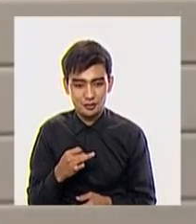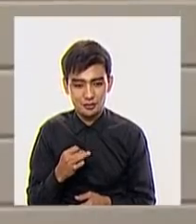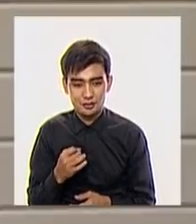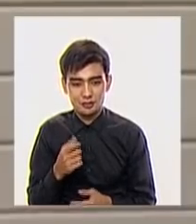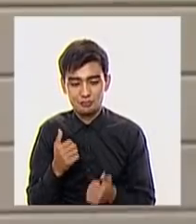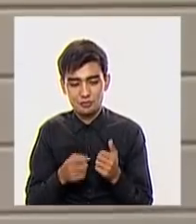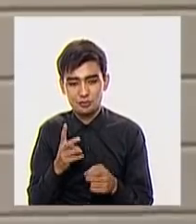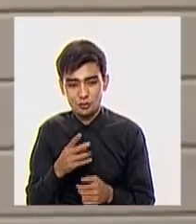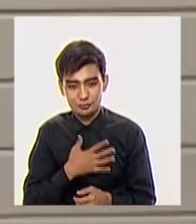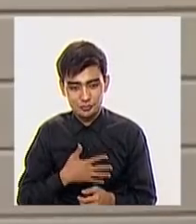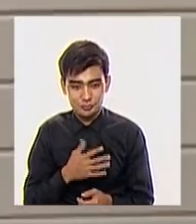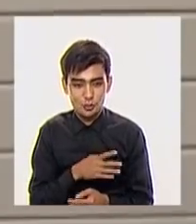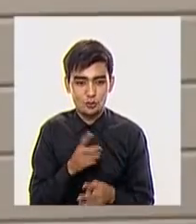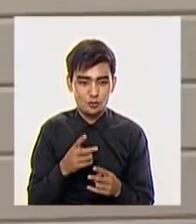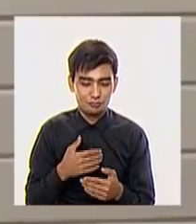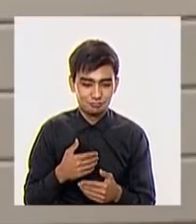переживал, кто болел, кто плакал.